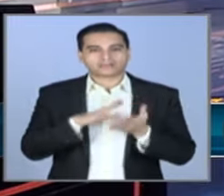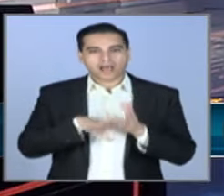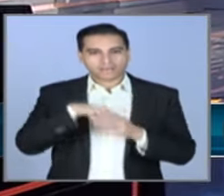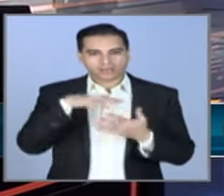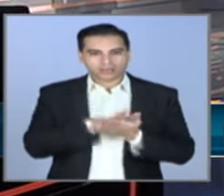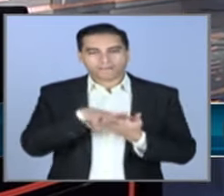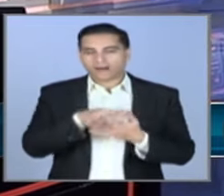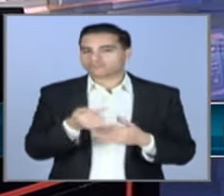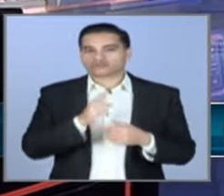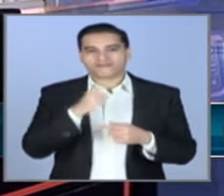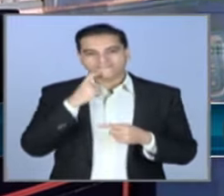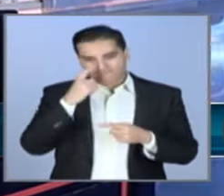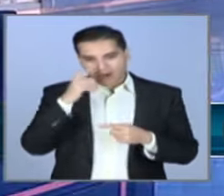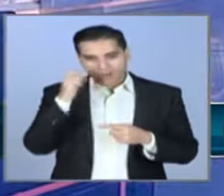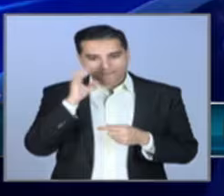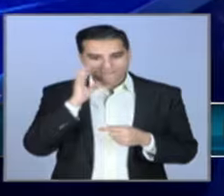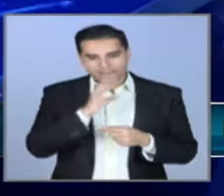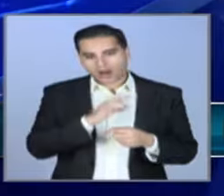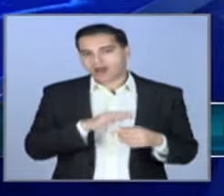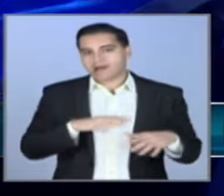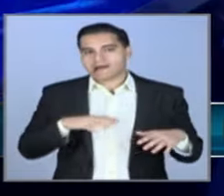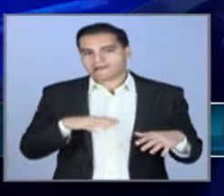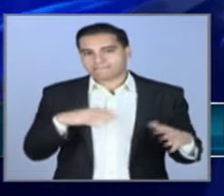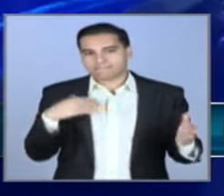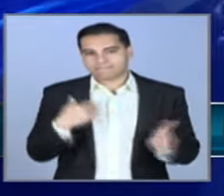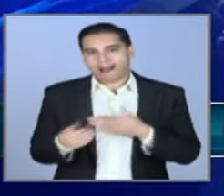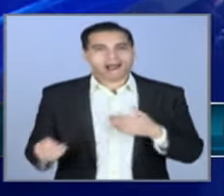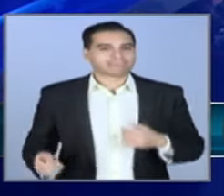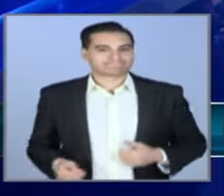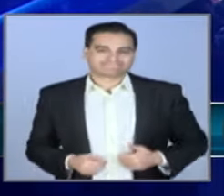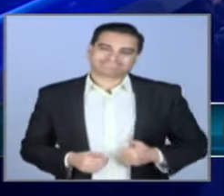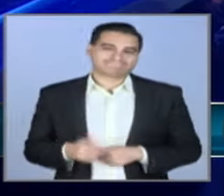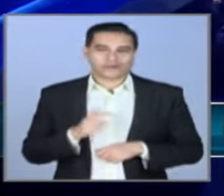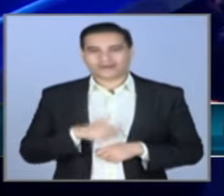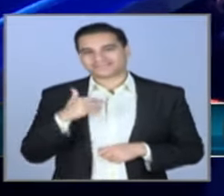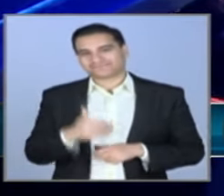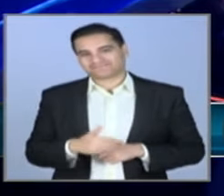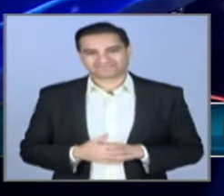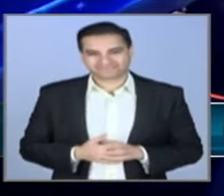غلط. من هو الفنان الراحل صاحب أغنية ملحقتش؟